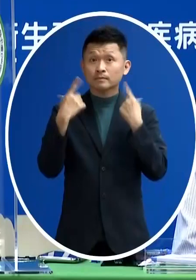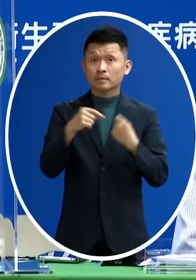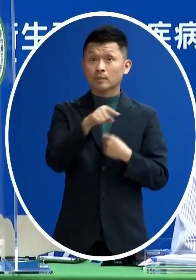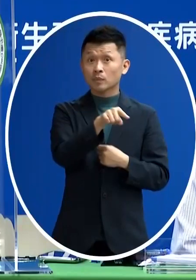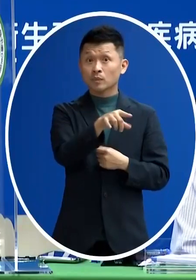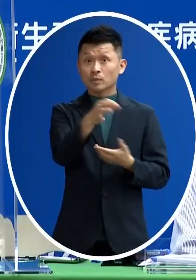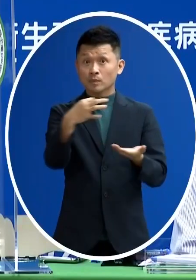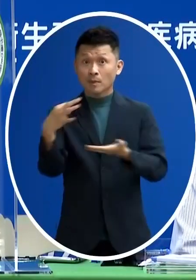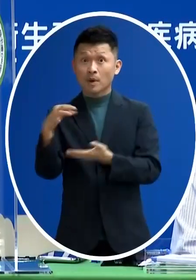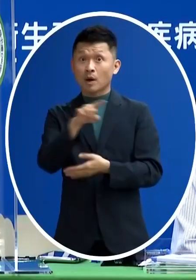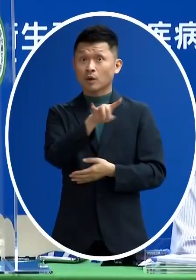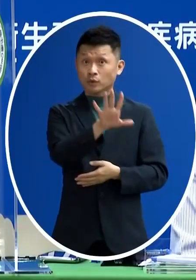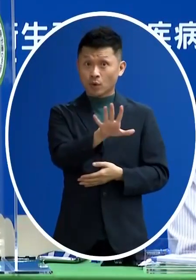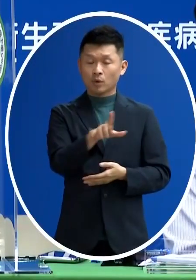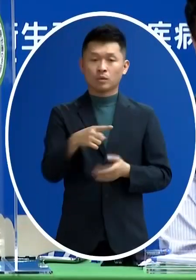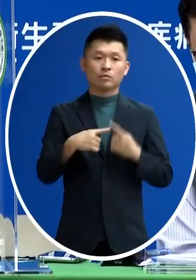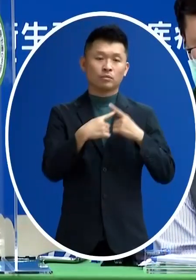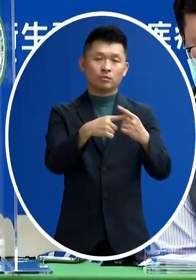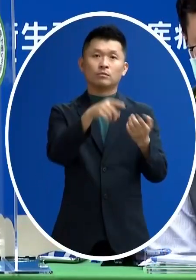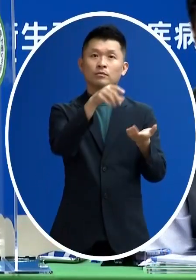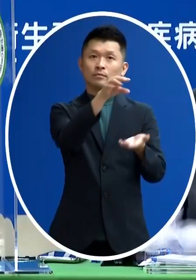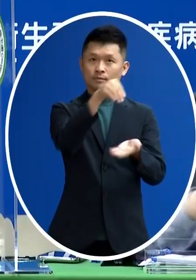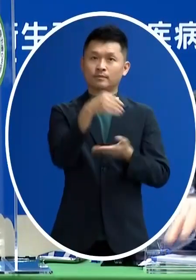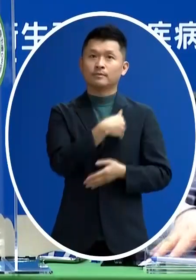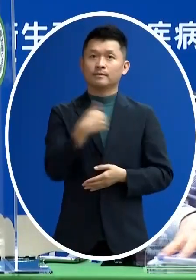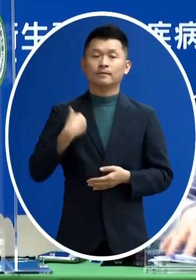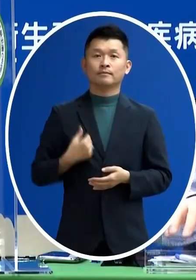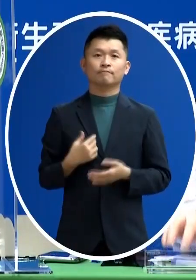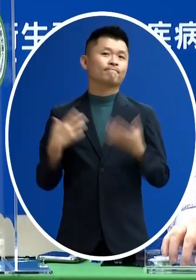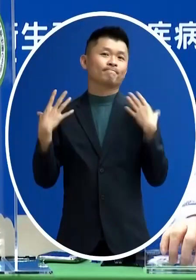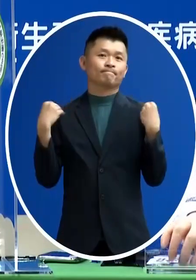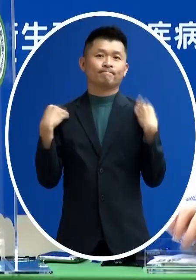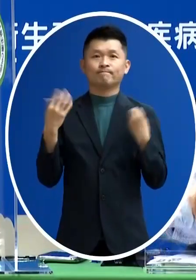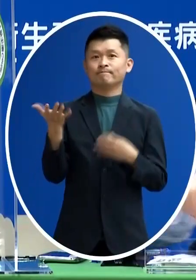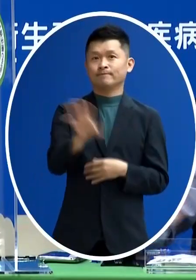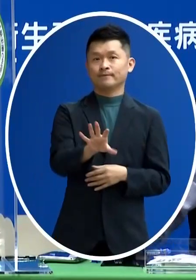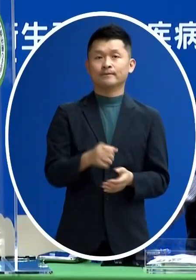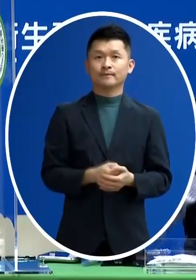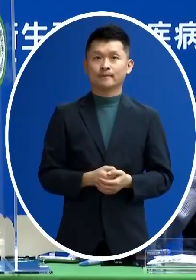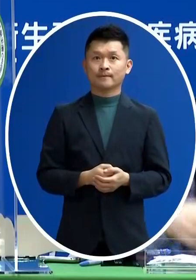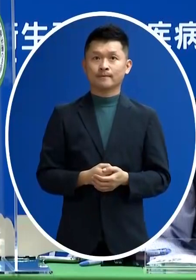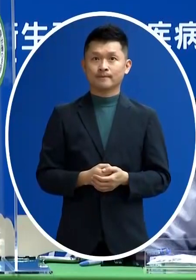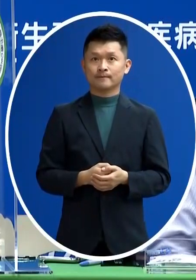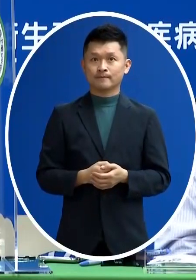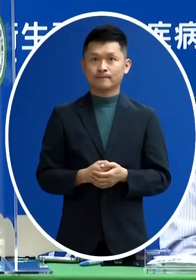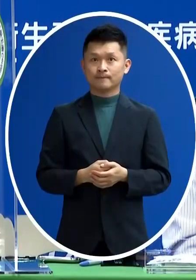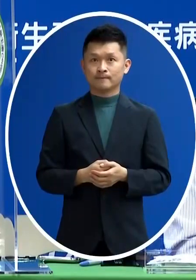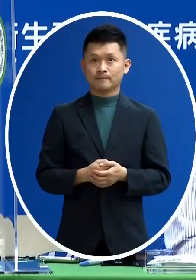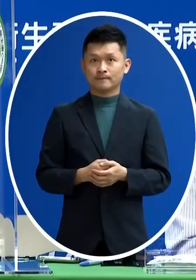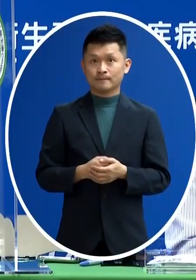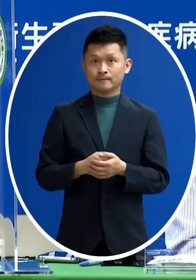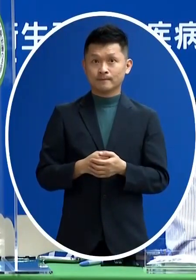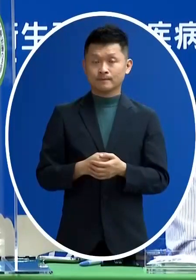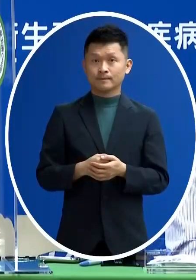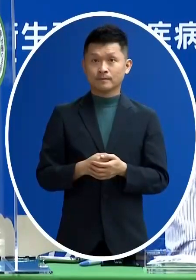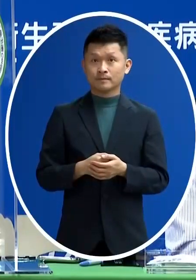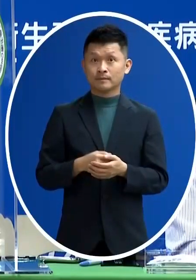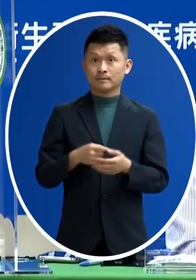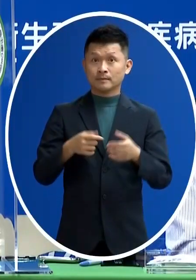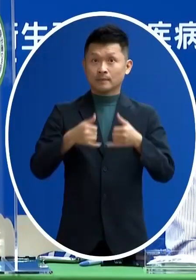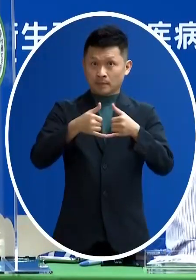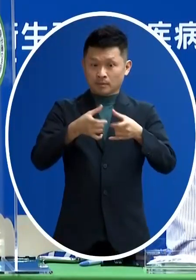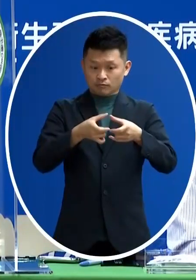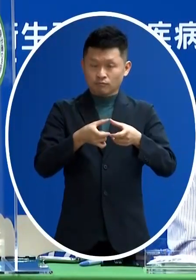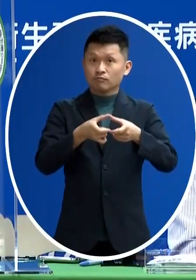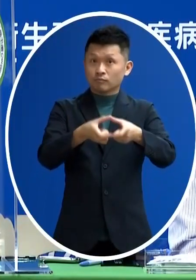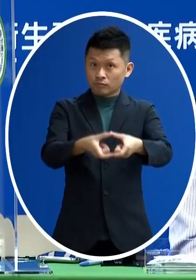的都可以领，所以都没有变所有的地方只差了一个，就是但你也要带健保卡